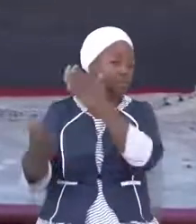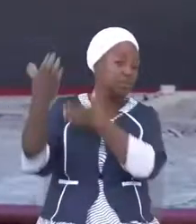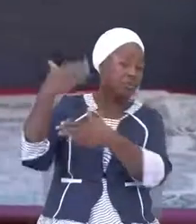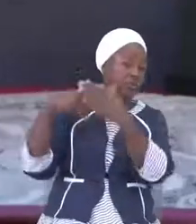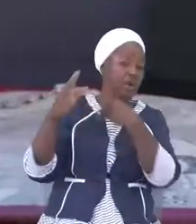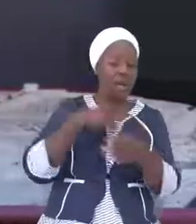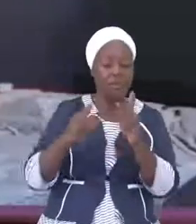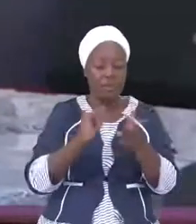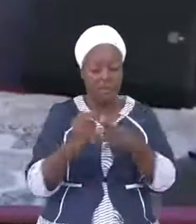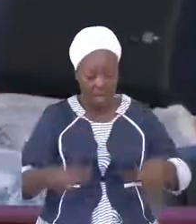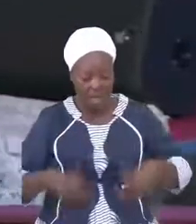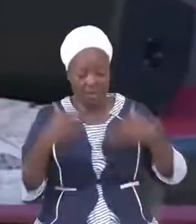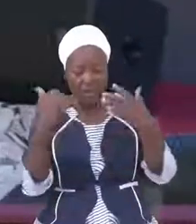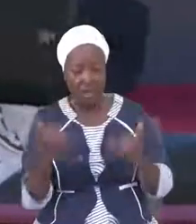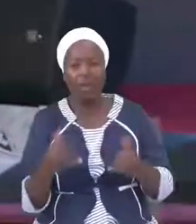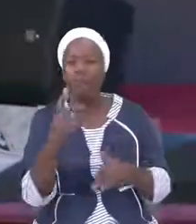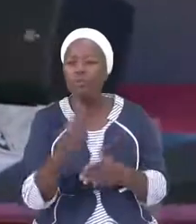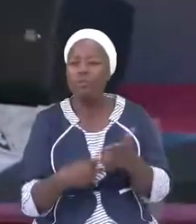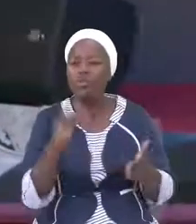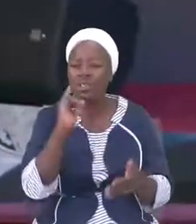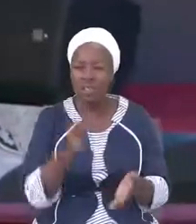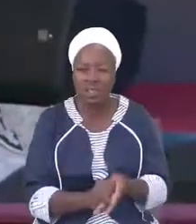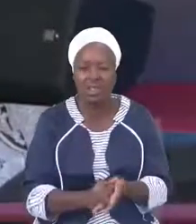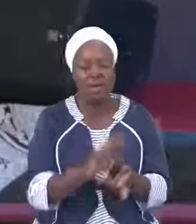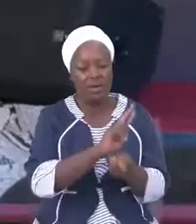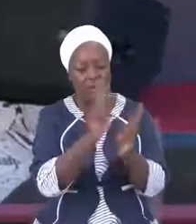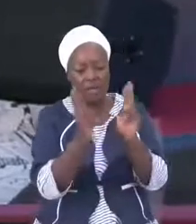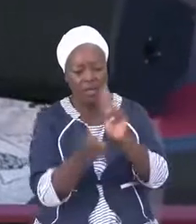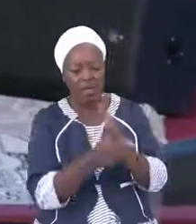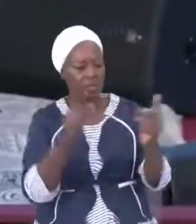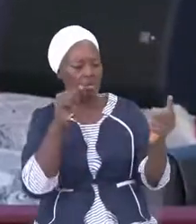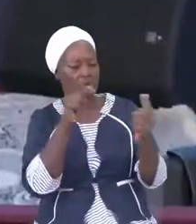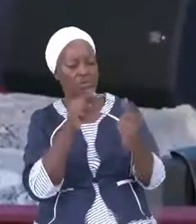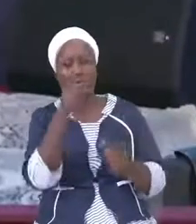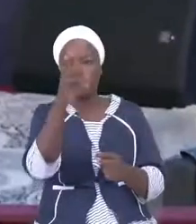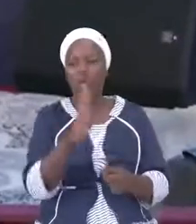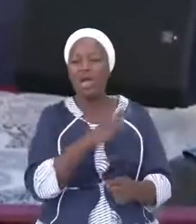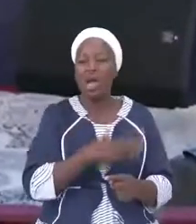là et à ceux qui vivent maintenant. C'est quoi?